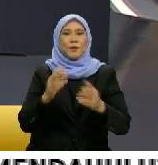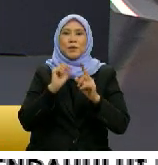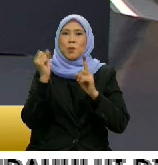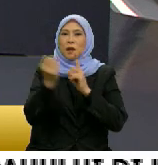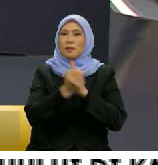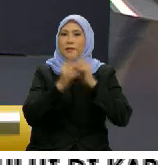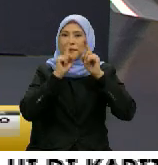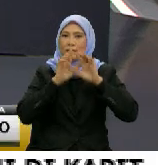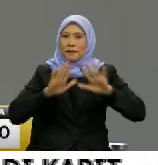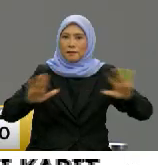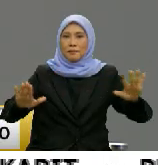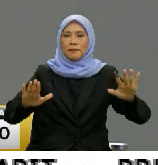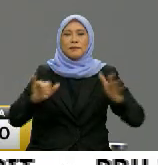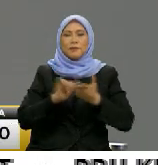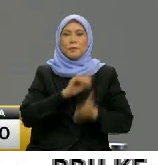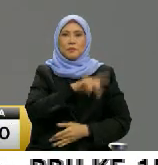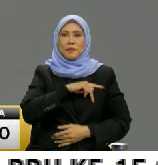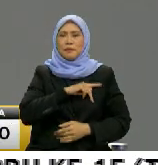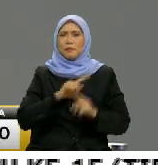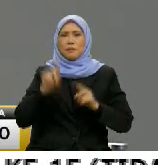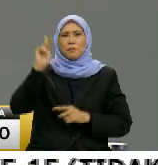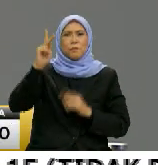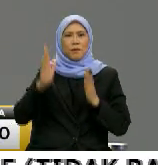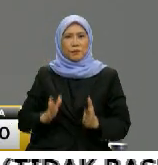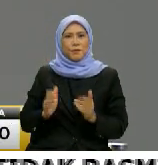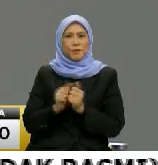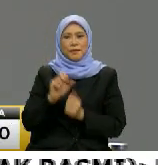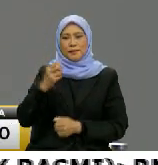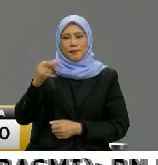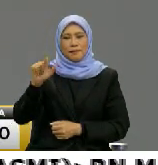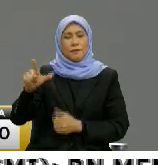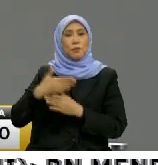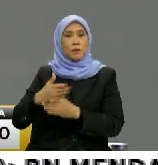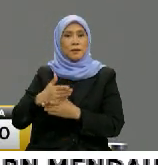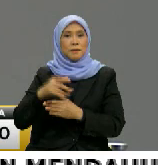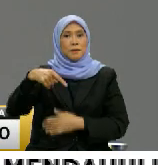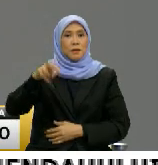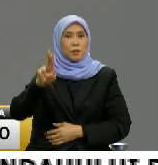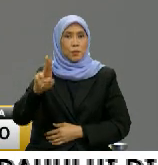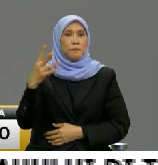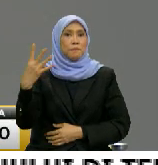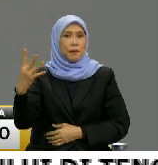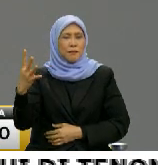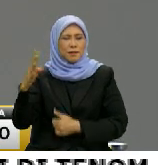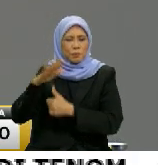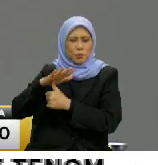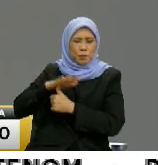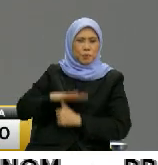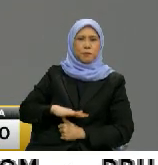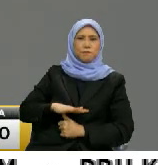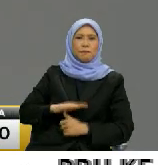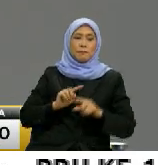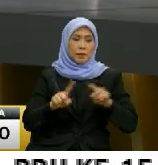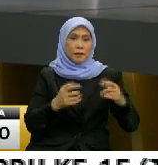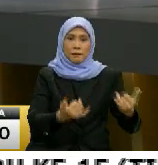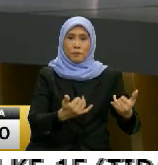tenang. Mungkin itu peribadi, tapi kalau Prof dan juga Saudara Syahril berkongsi, berbanding PRU14, kita merasakan tensnya, tekanannya. Tetapi